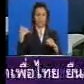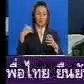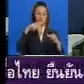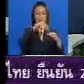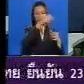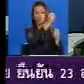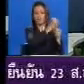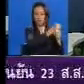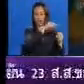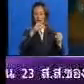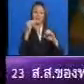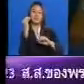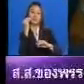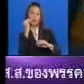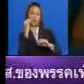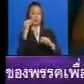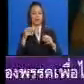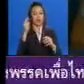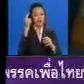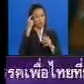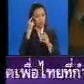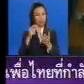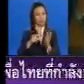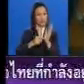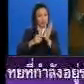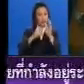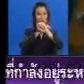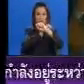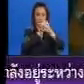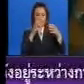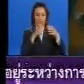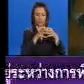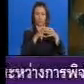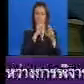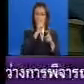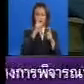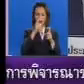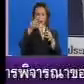ยเน้นให้ความรู้การคัดกรองป้องกันโดยเฉพาะประชาชนที่เป็นกลุ่มเสี่ยงมากขึ้น